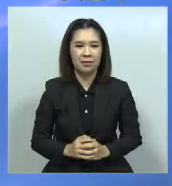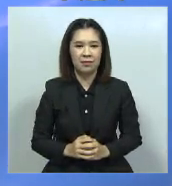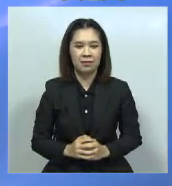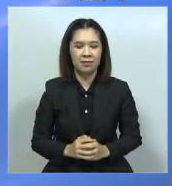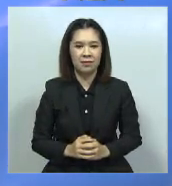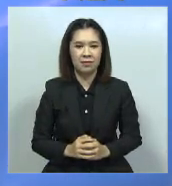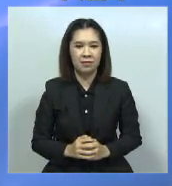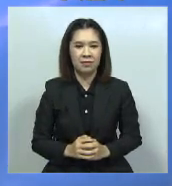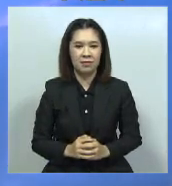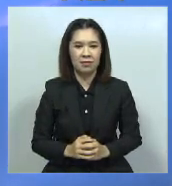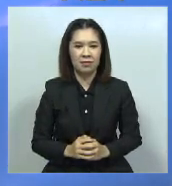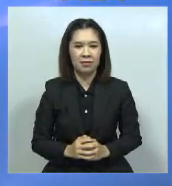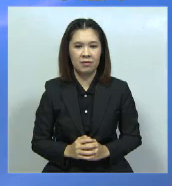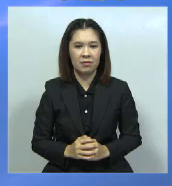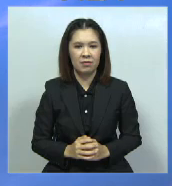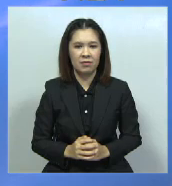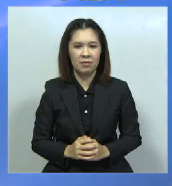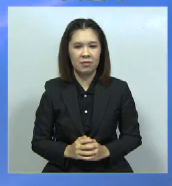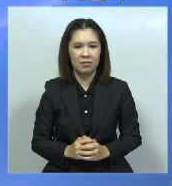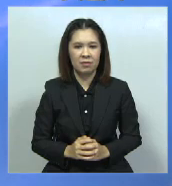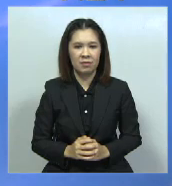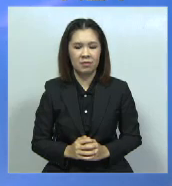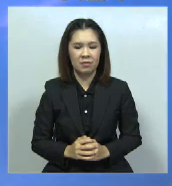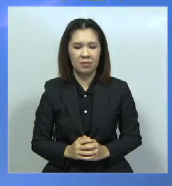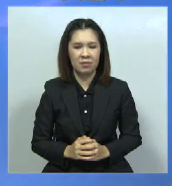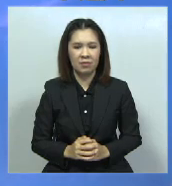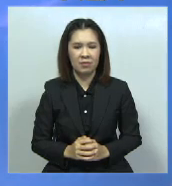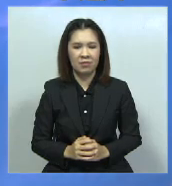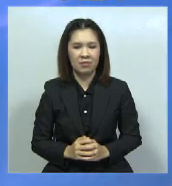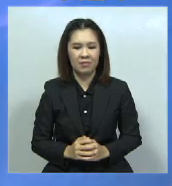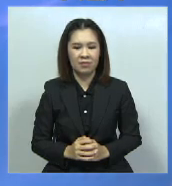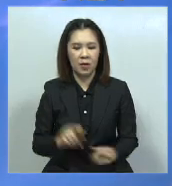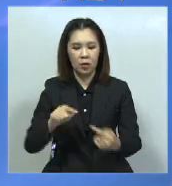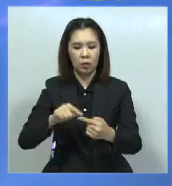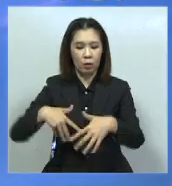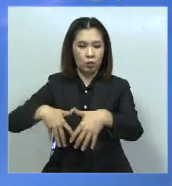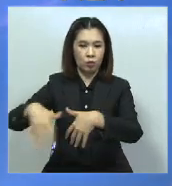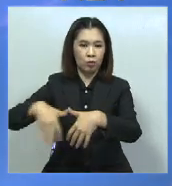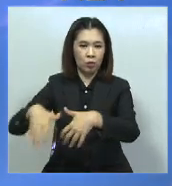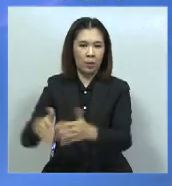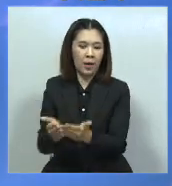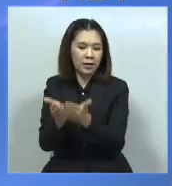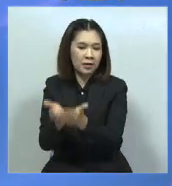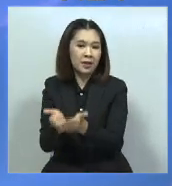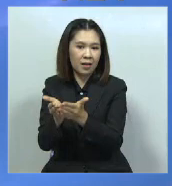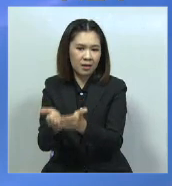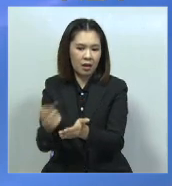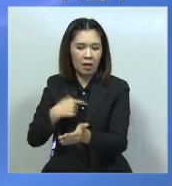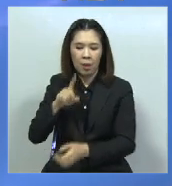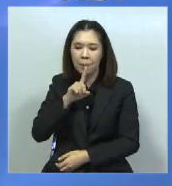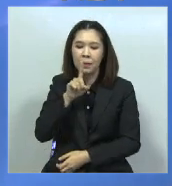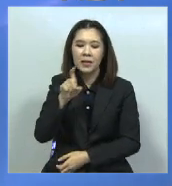แล้วก็ลองไปถามดูประมงชาวบ้านดูว่าเขาประสบความส